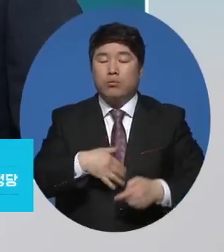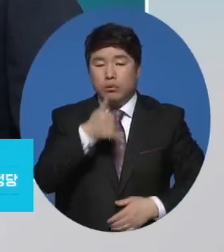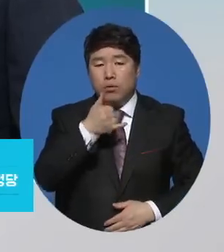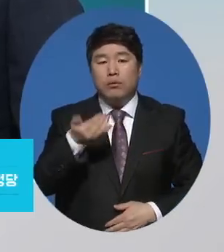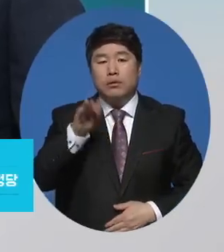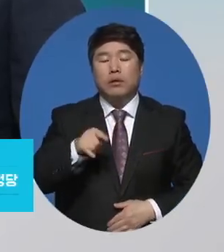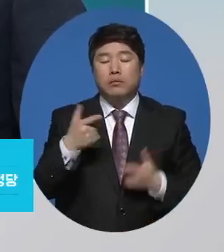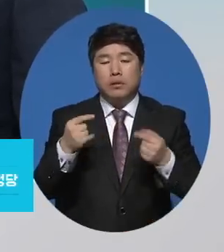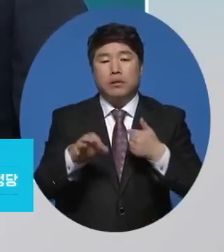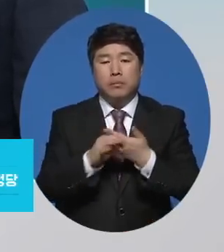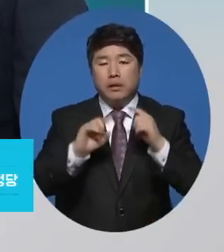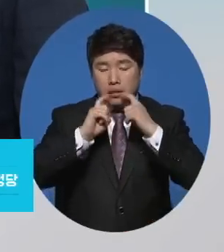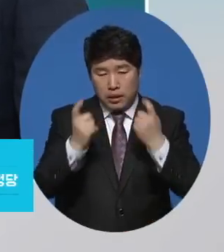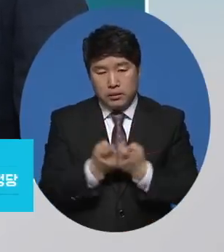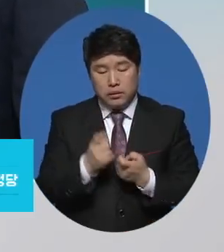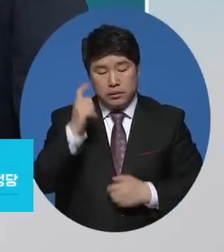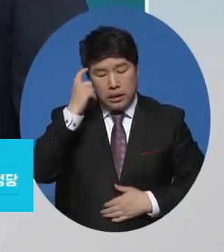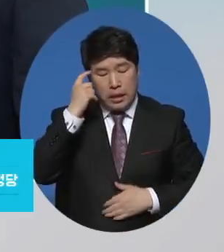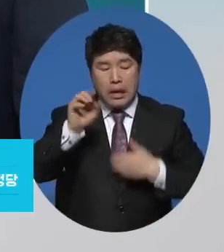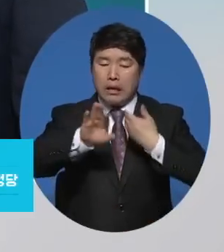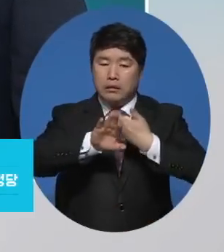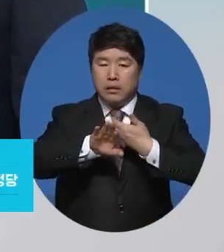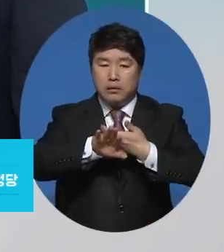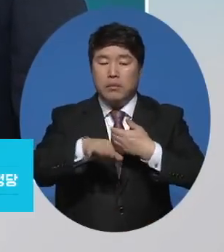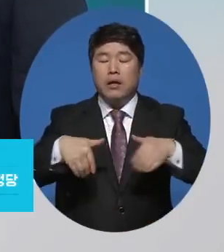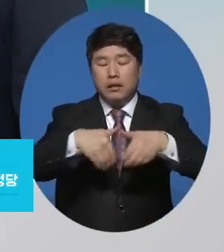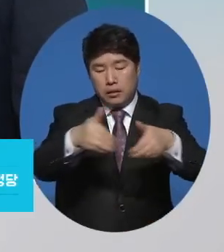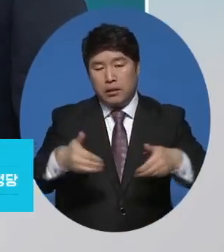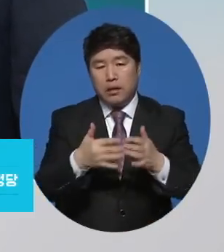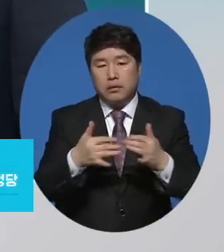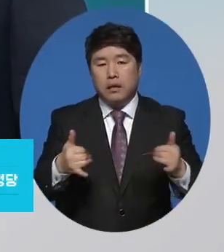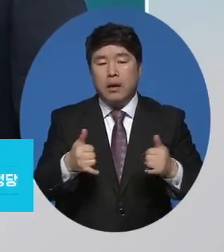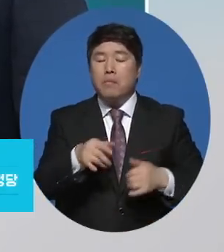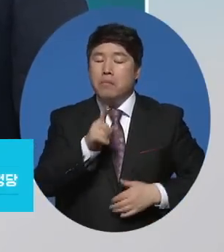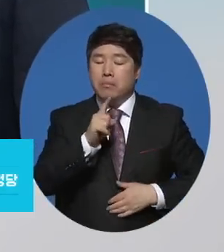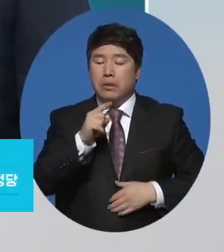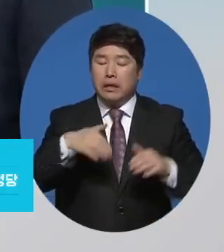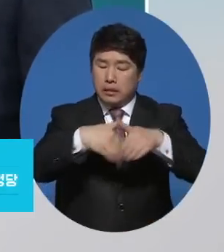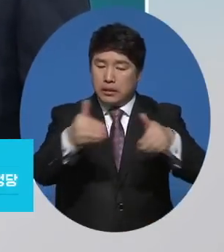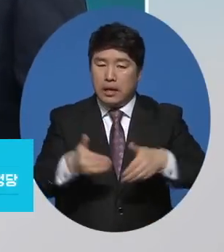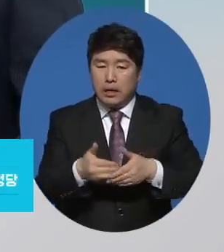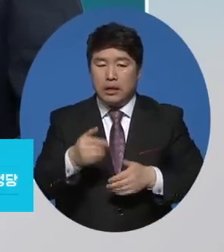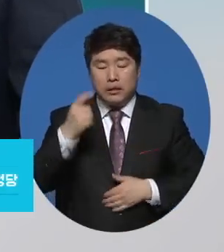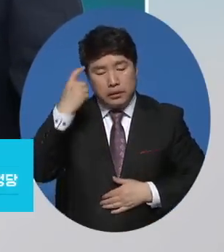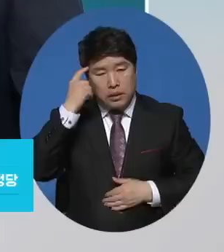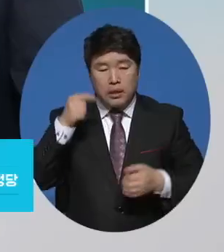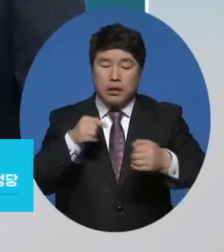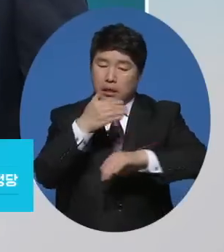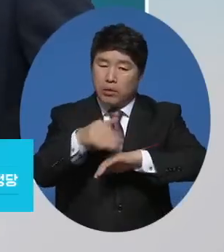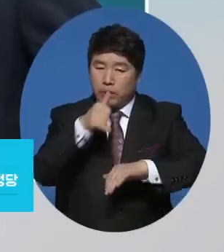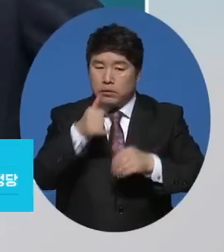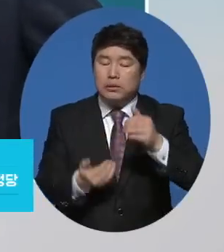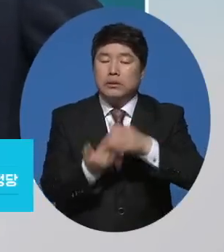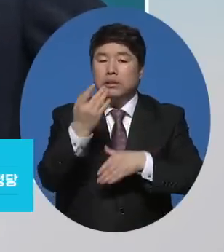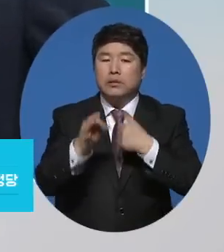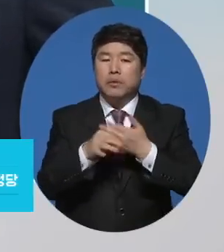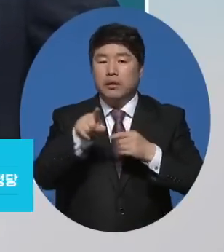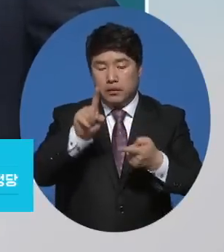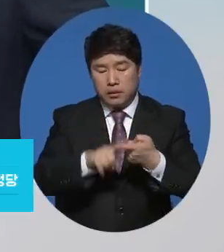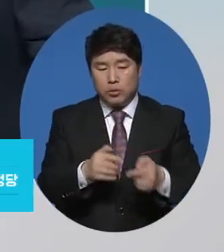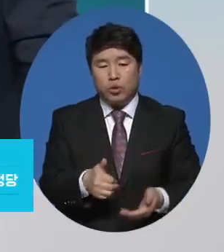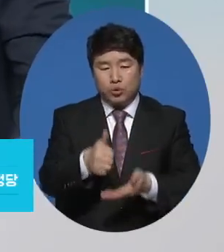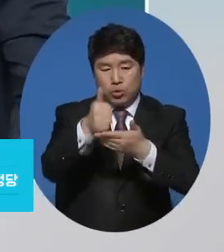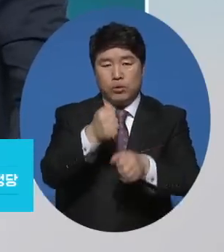그렇다면 개인적인 소실은 다르더라도 당원이 나오면 당 당론이 나오면 거기에 대해서는 존중하고